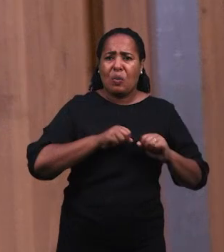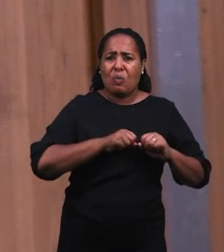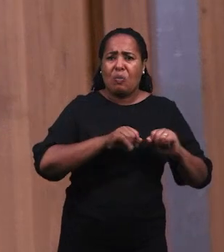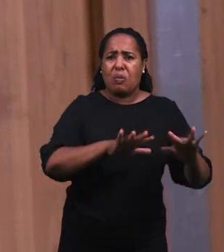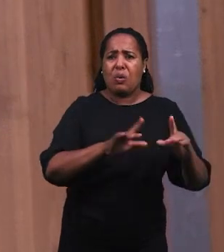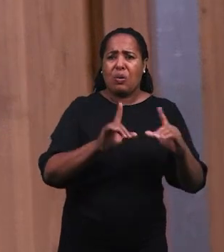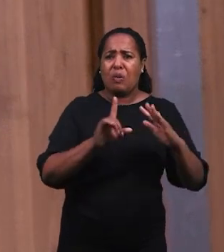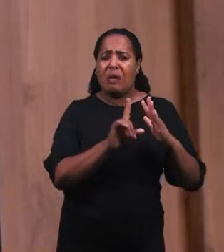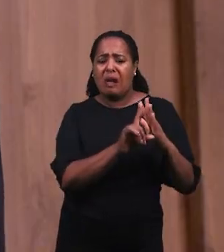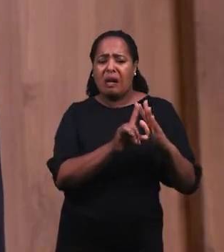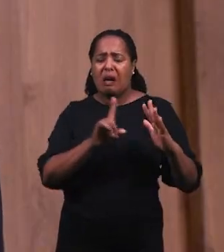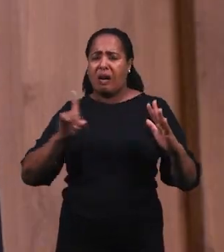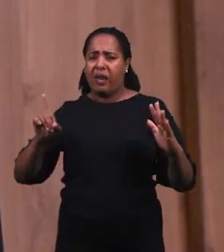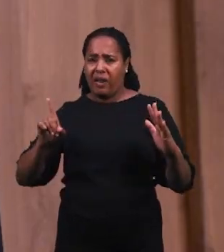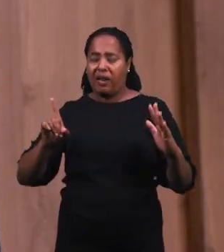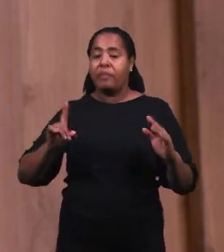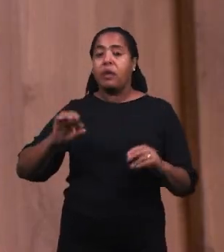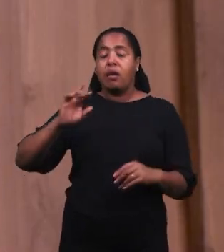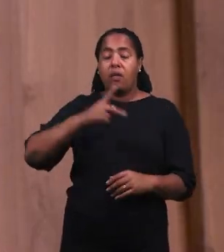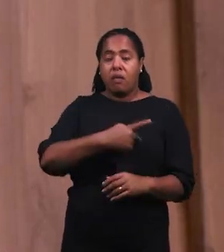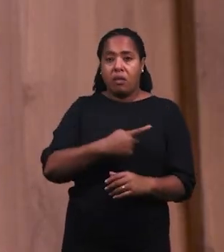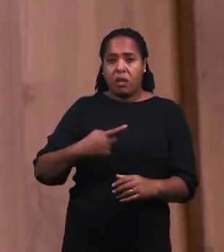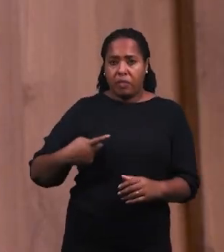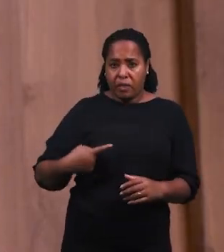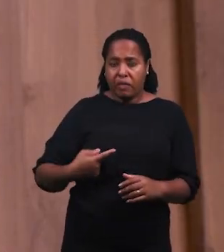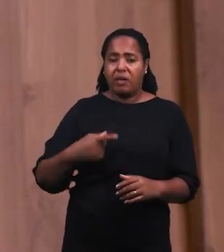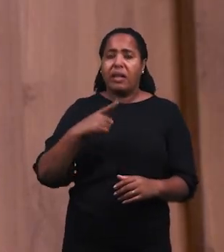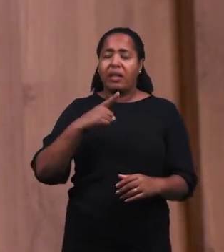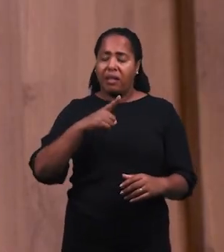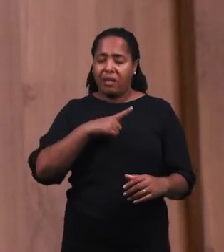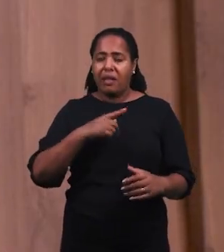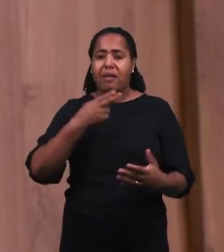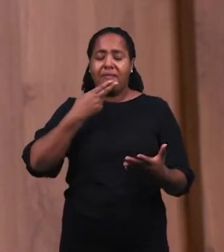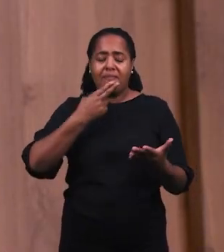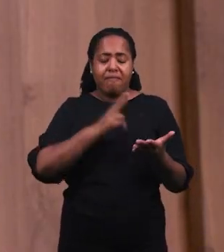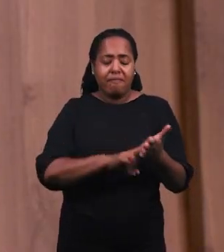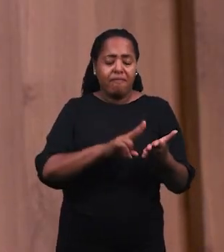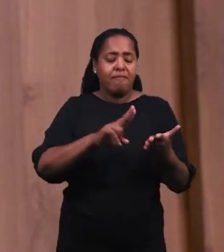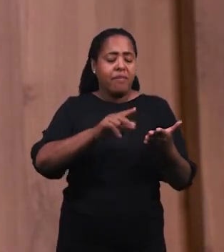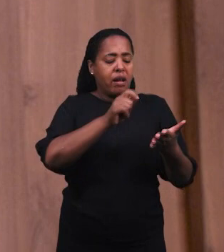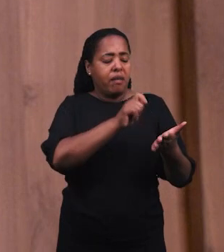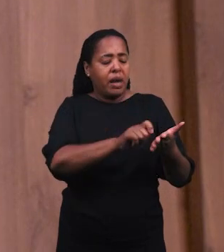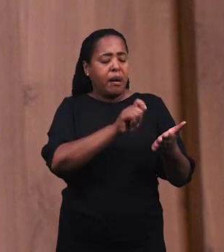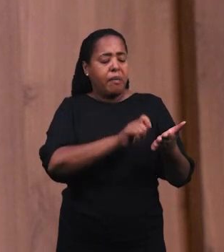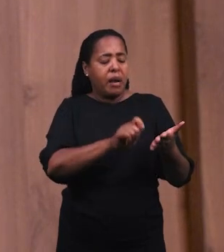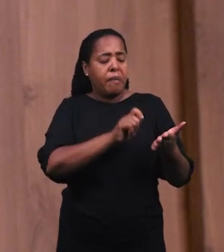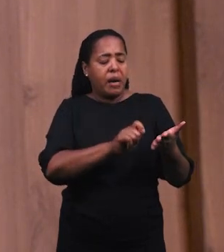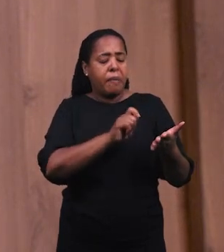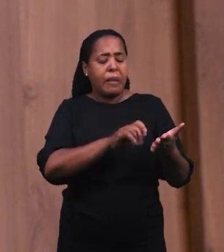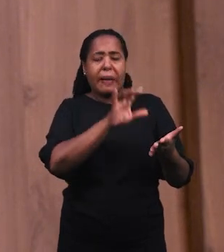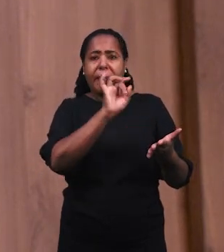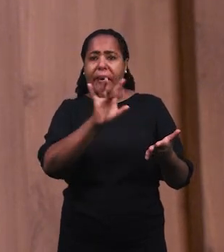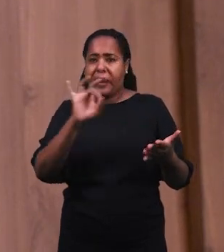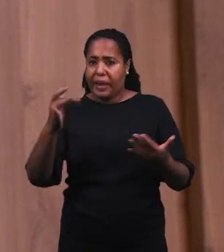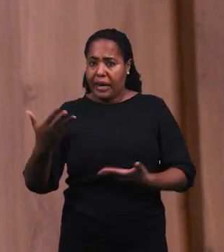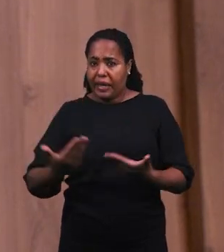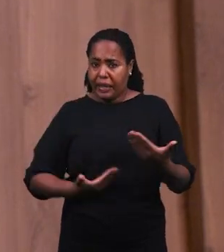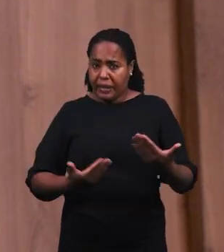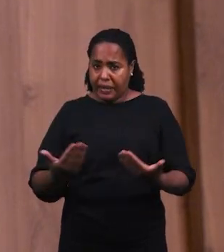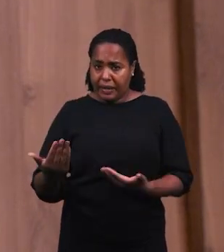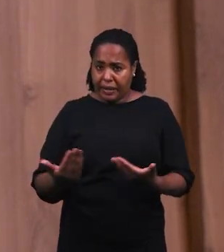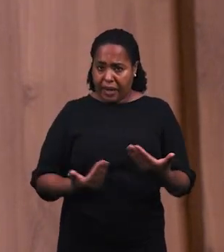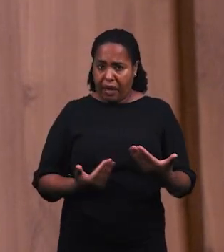пандемии, социальной дистанции. Пастора пишут послания своим